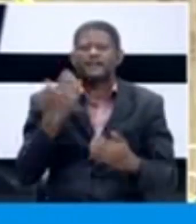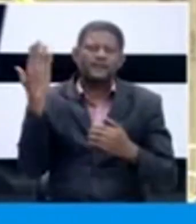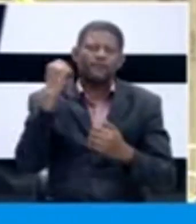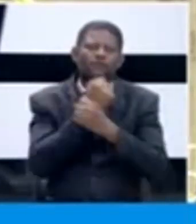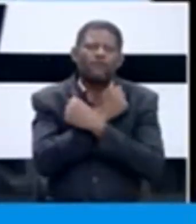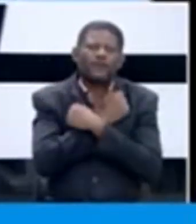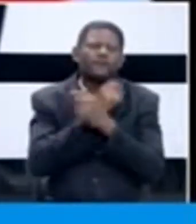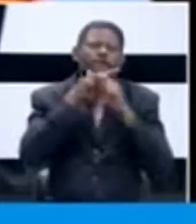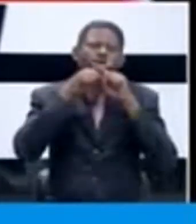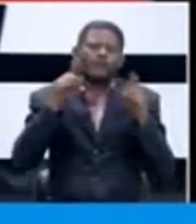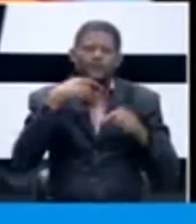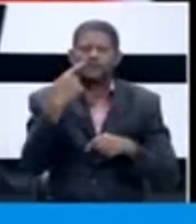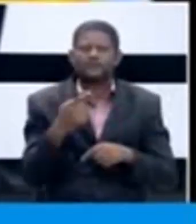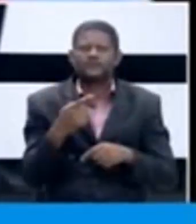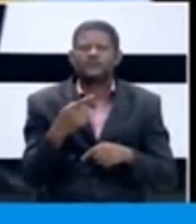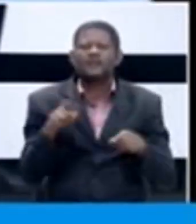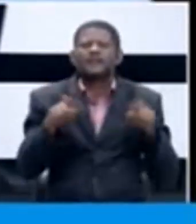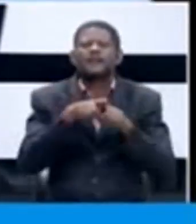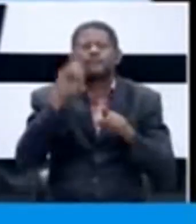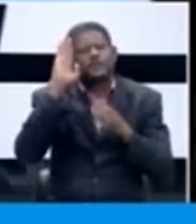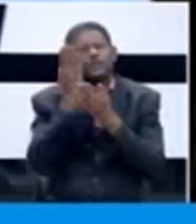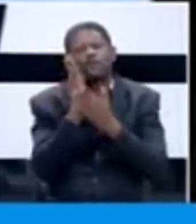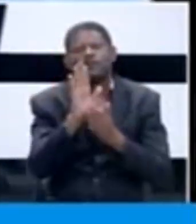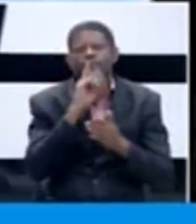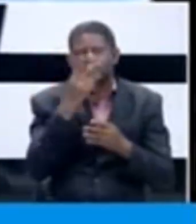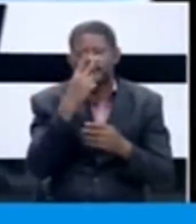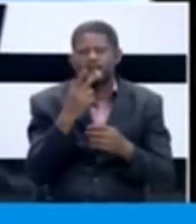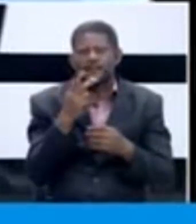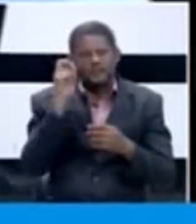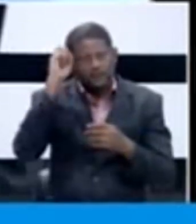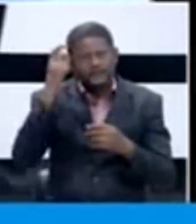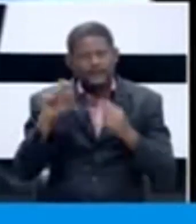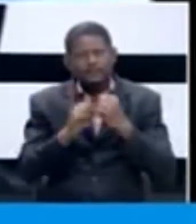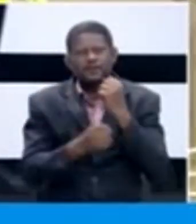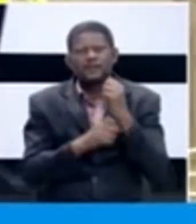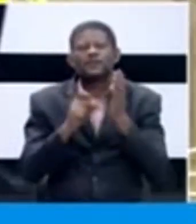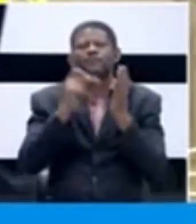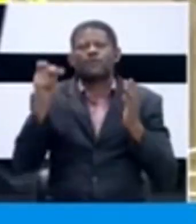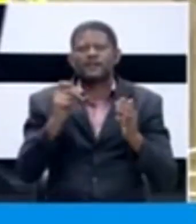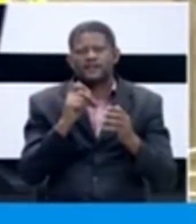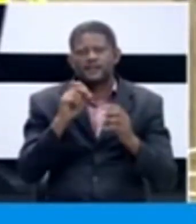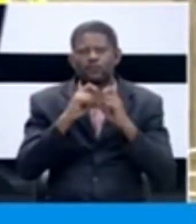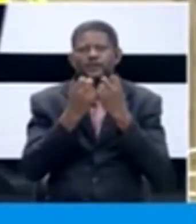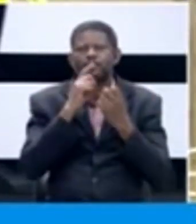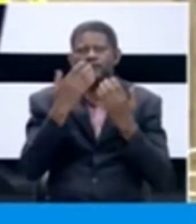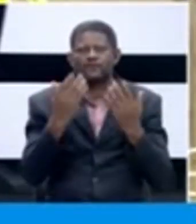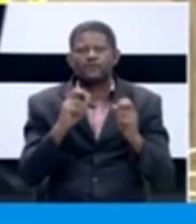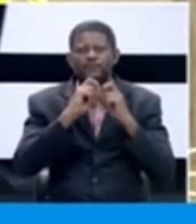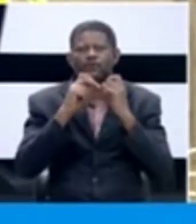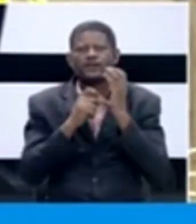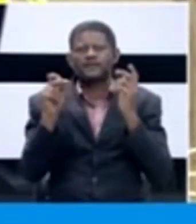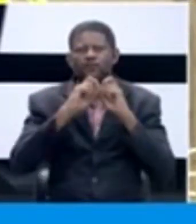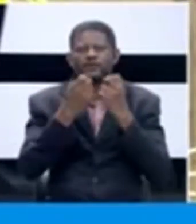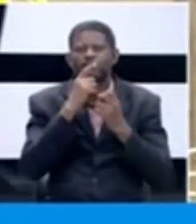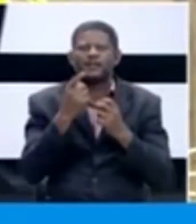ፍሉይ እዩ። ልክዕ ከም ደቂ እዩ ዝርአየና። ህወሓት ካብ መሰረቱ ዲሞክራሲያዊ ውድብ እዩ፣ ሕዚ እውን ዲሞክራሲያዊ ውድብ እዩ። ምክንያቱ